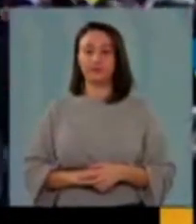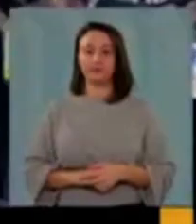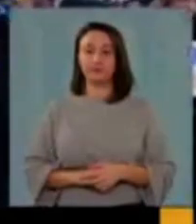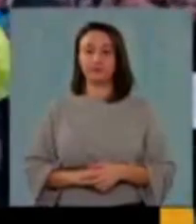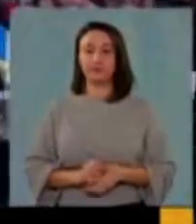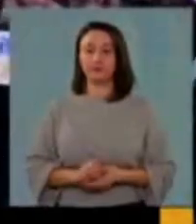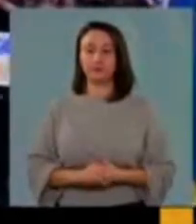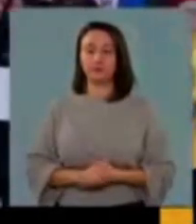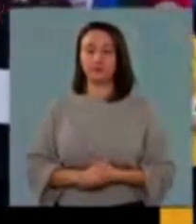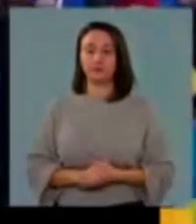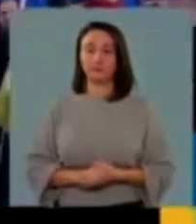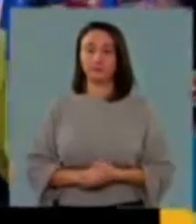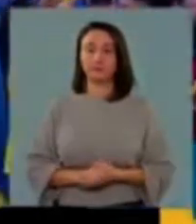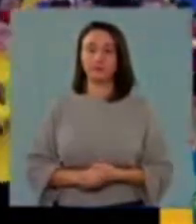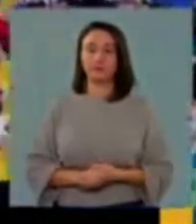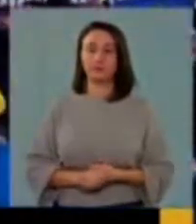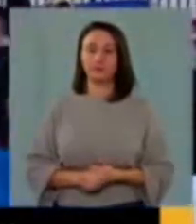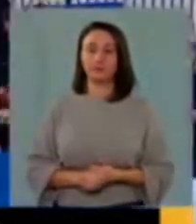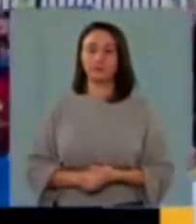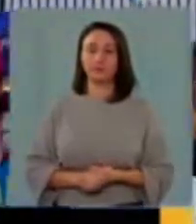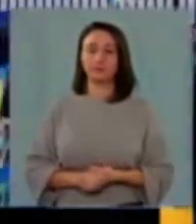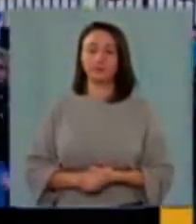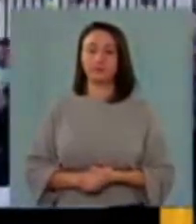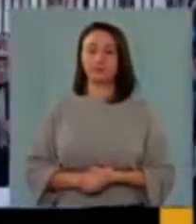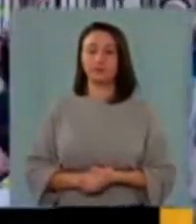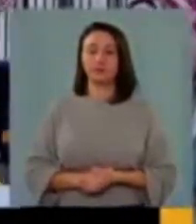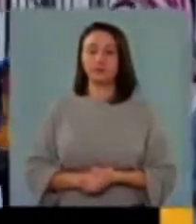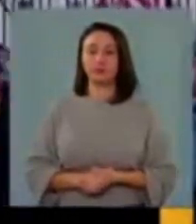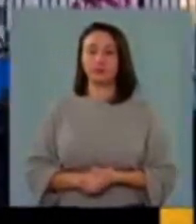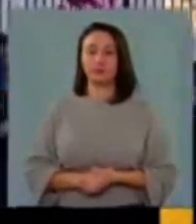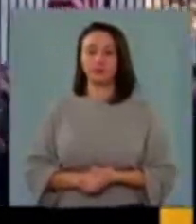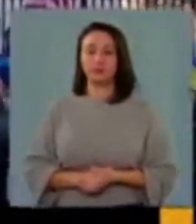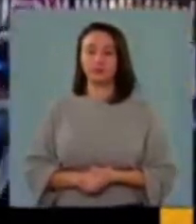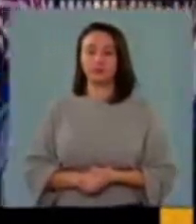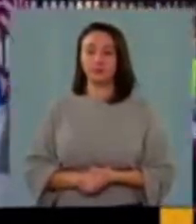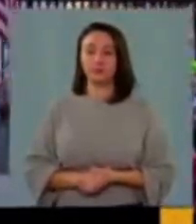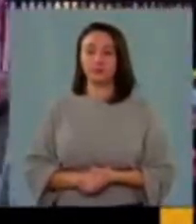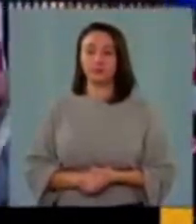We demand sanctions now!